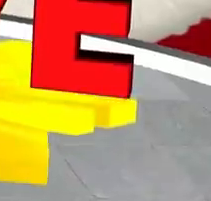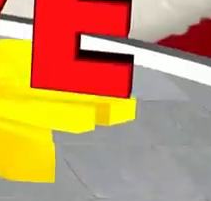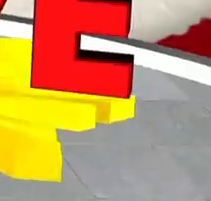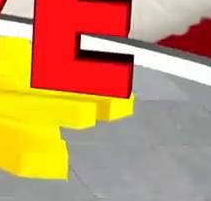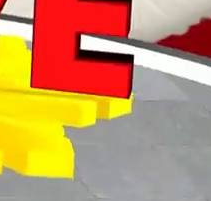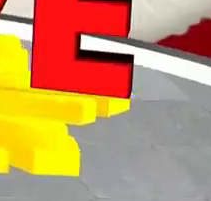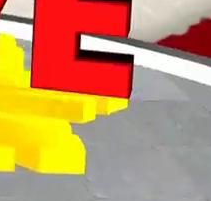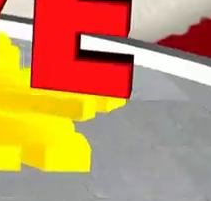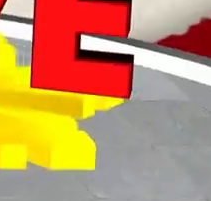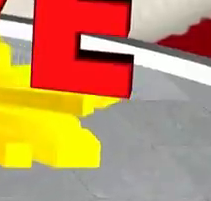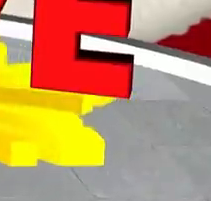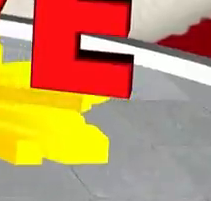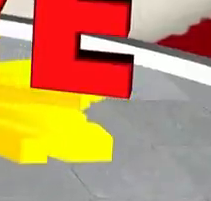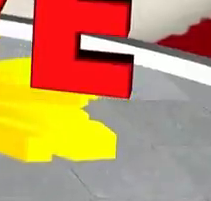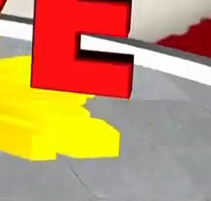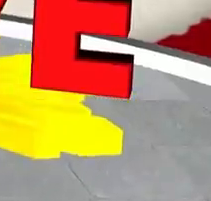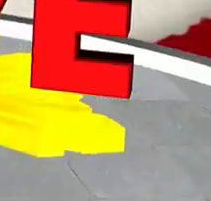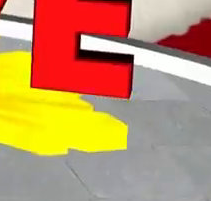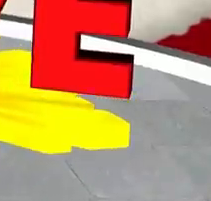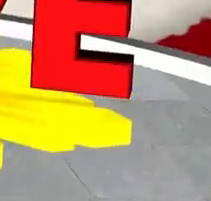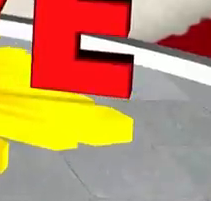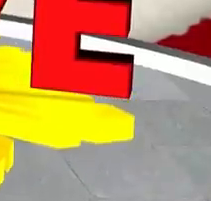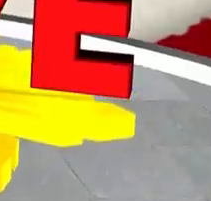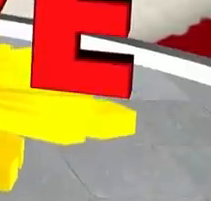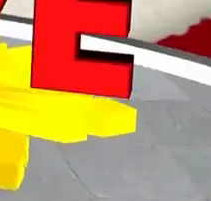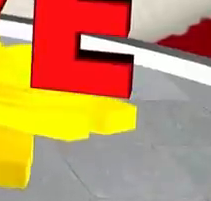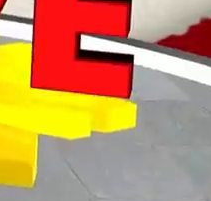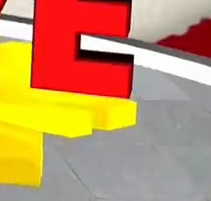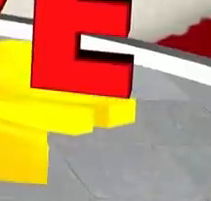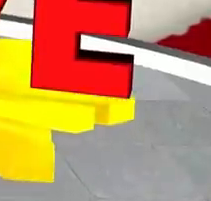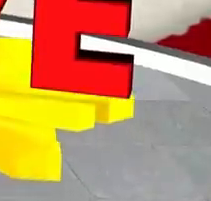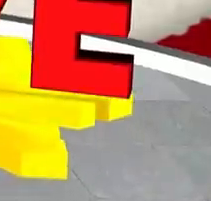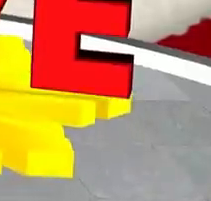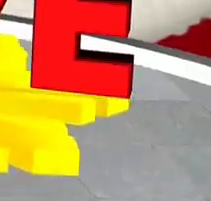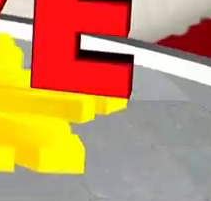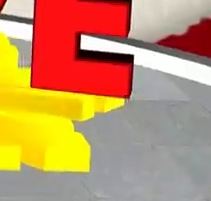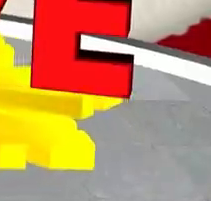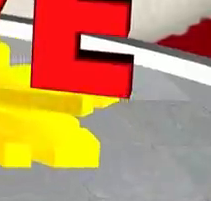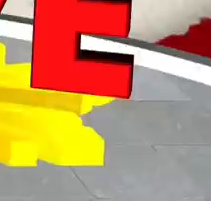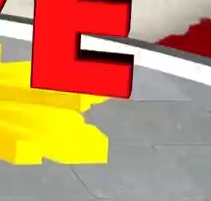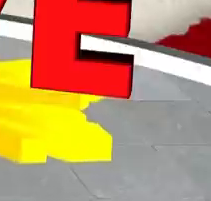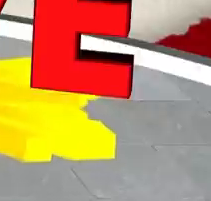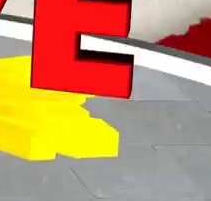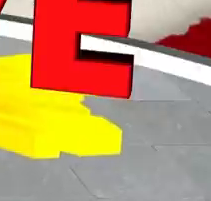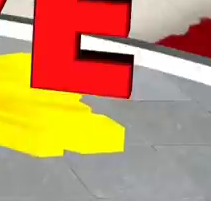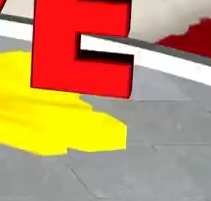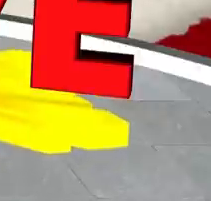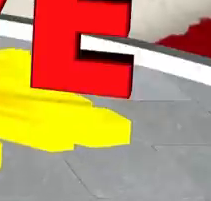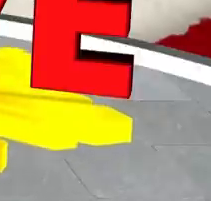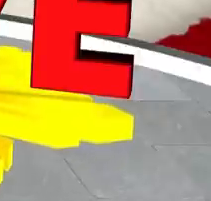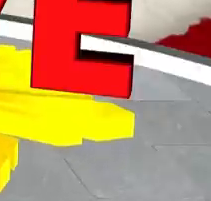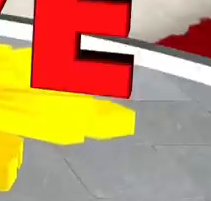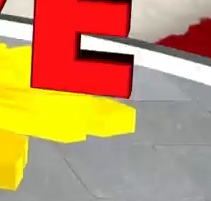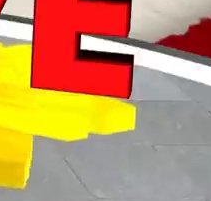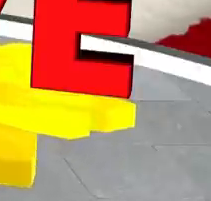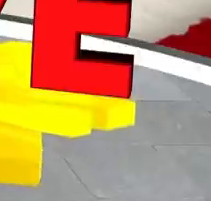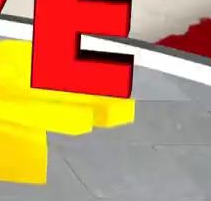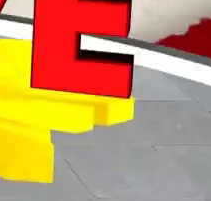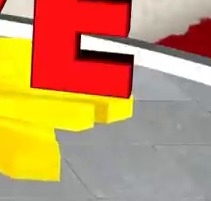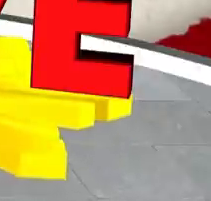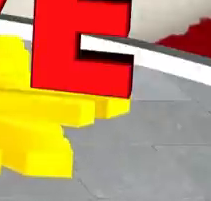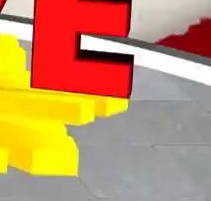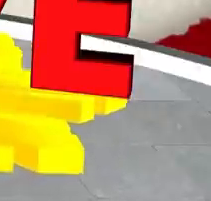makinarya, handang sumabak sa presidential race ang doktor at abogado na si Jose Montemayor